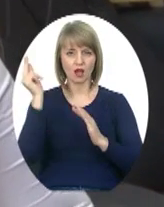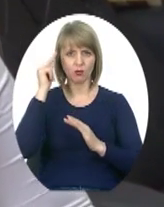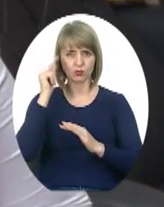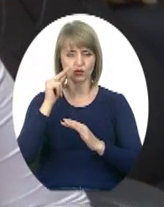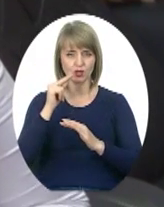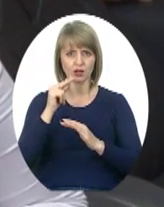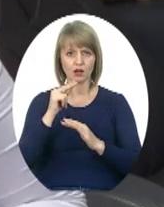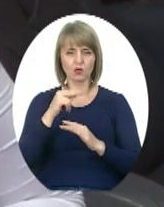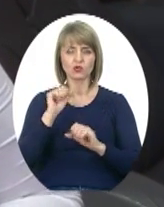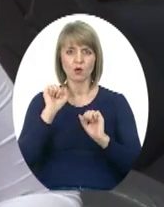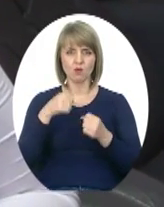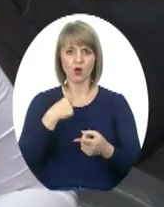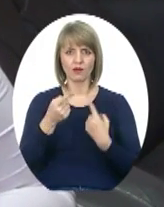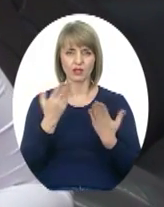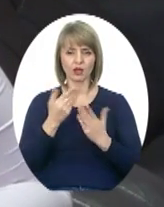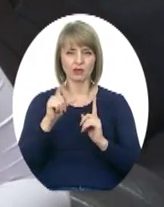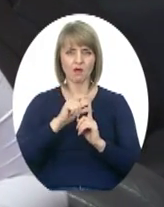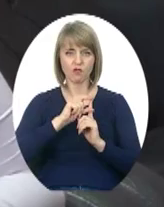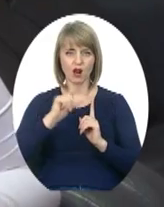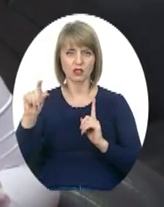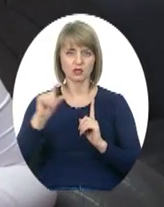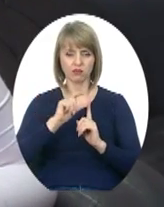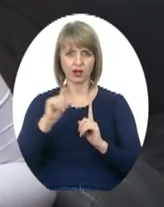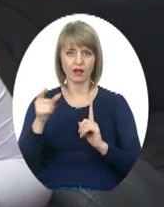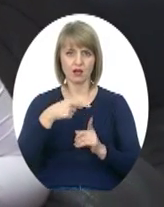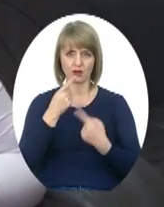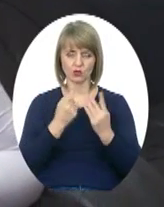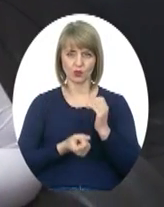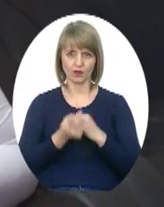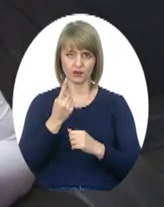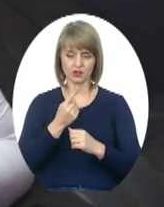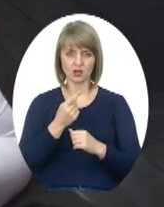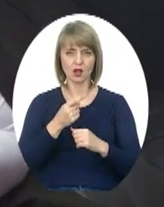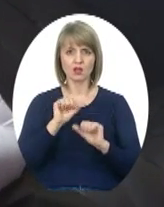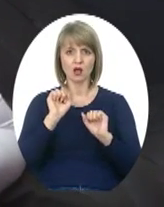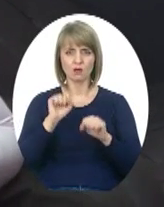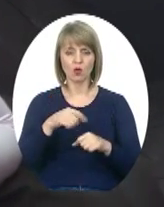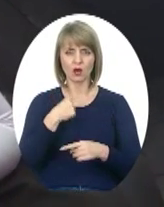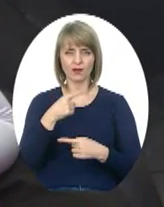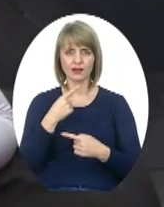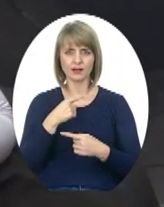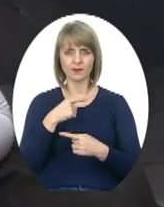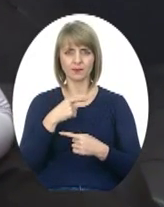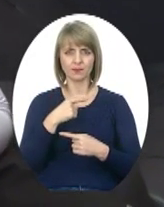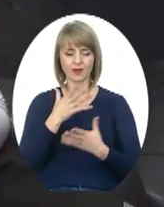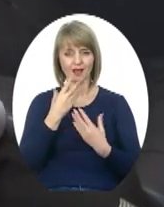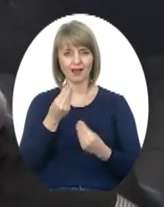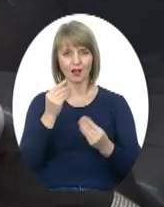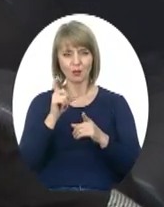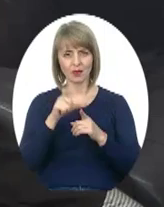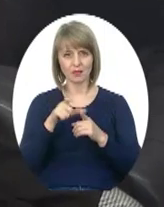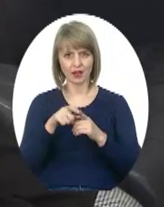обучения он уже мог говорить какие-то фразовые такие, фразовая речь у него появилась, он мог говорить фразы, мог